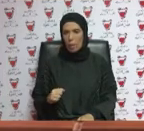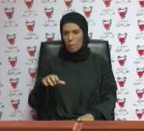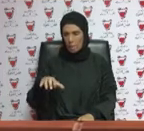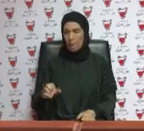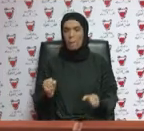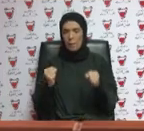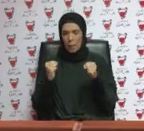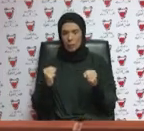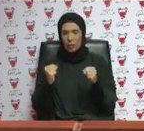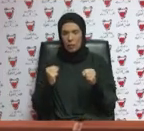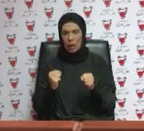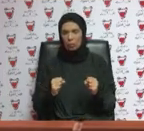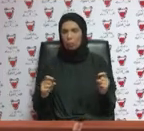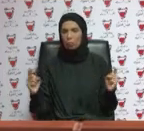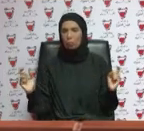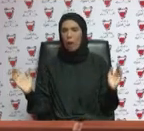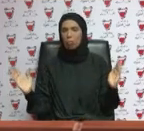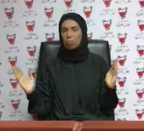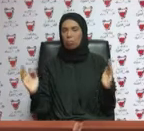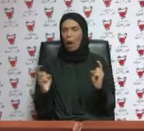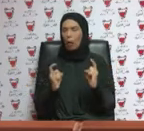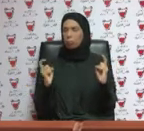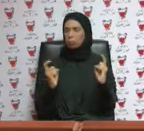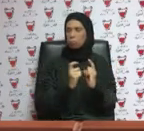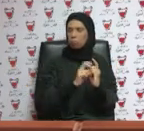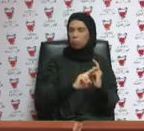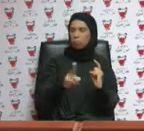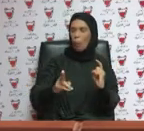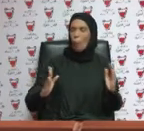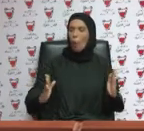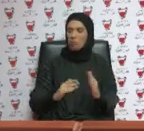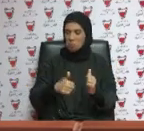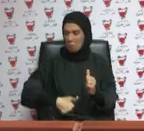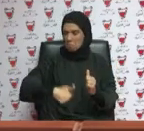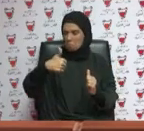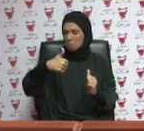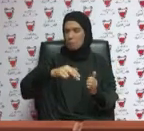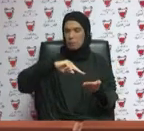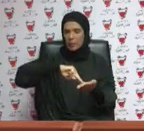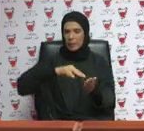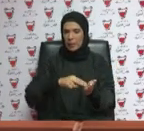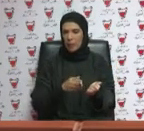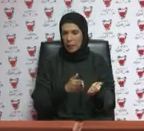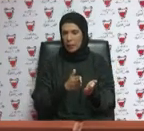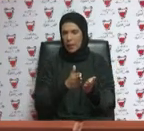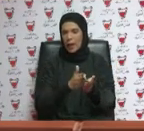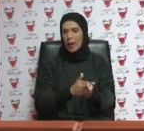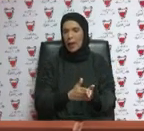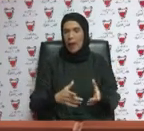قوية أمام التحديات. وهذا طبعا بالإجراءات الاحترازية اللي